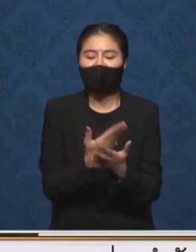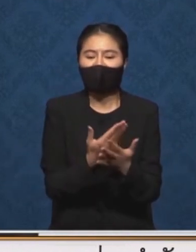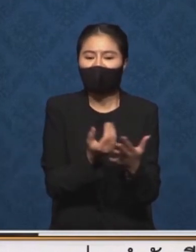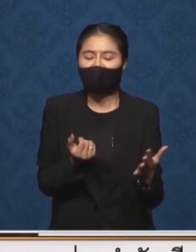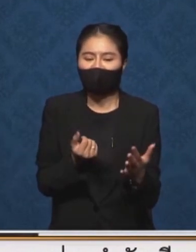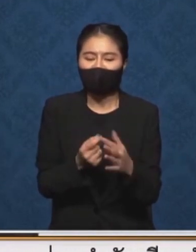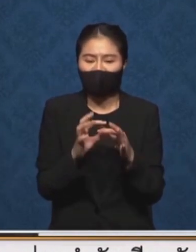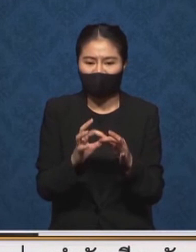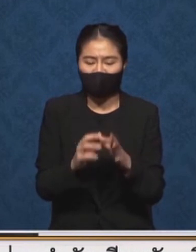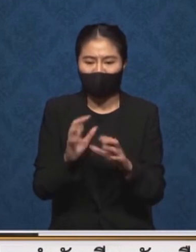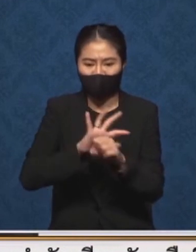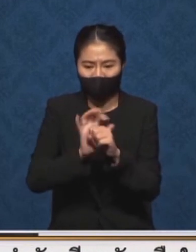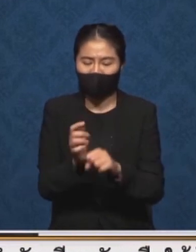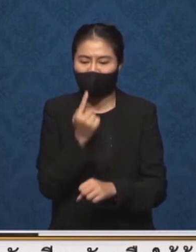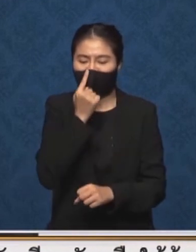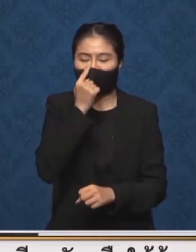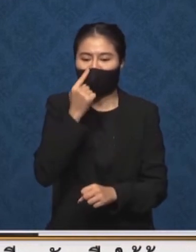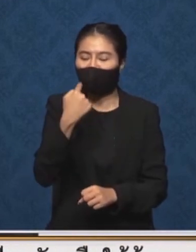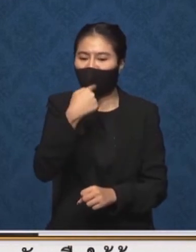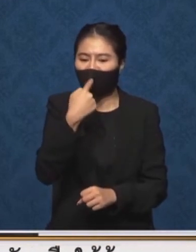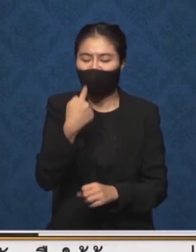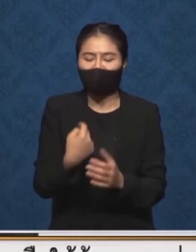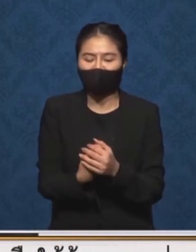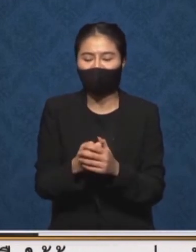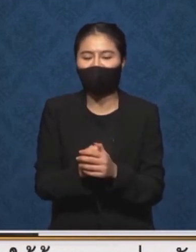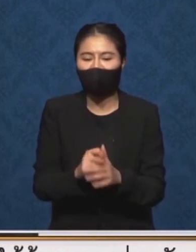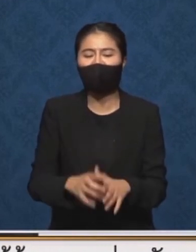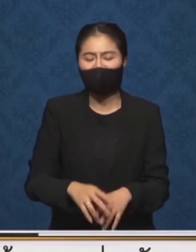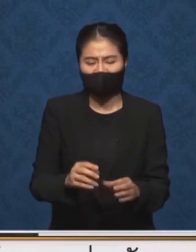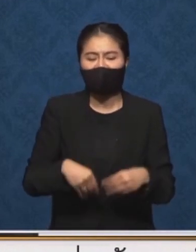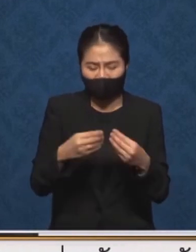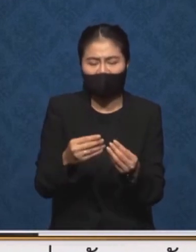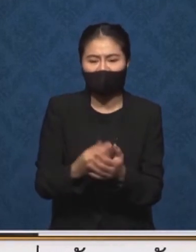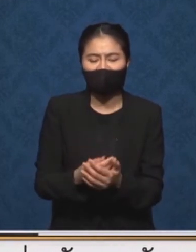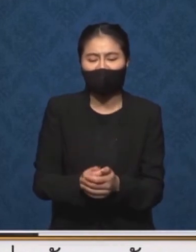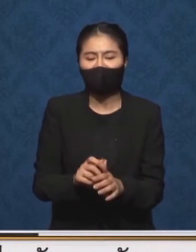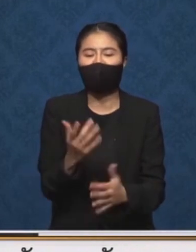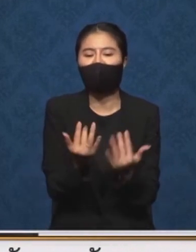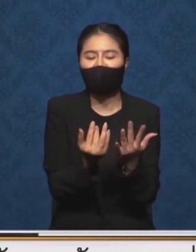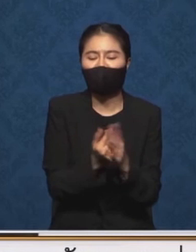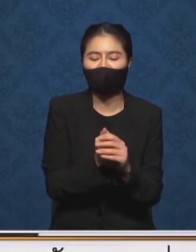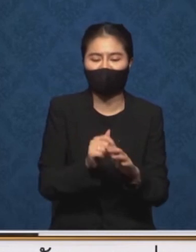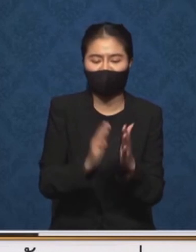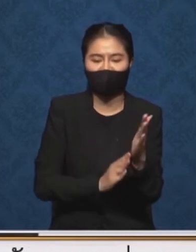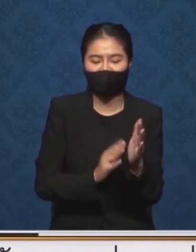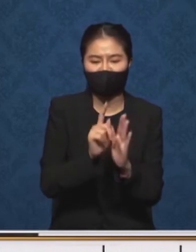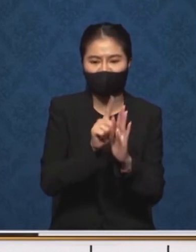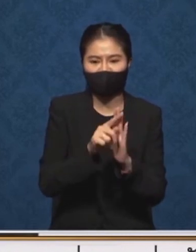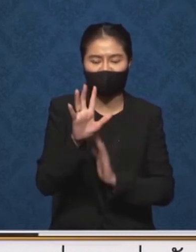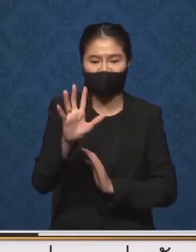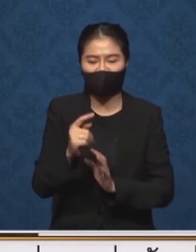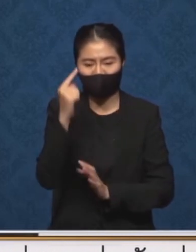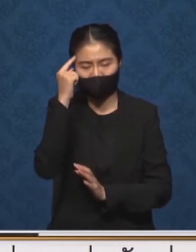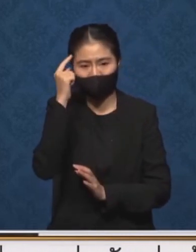ากตรวจให้เดินเขาไปตรวจ ใช้วธีการตรวจแบพิเศษห้านาทีรปผล ไม่จำเป็น